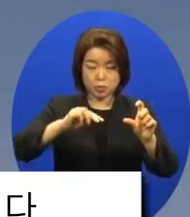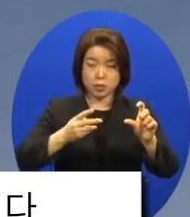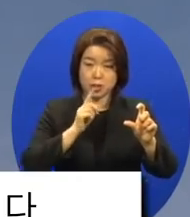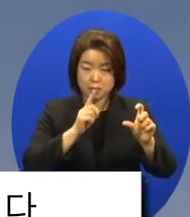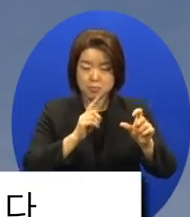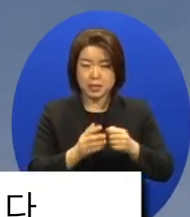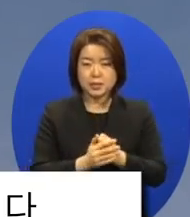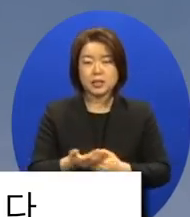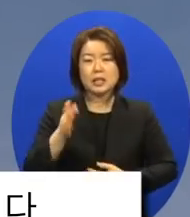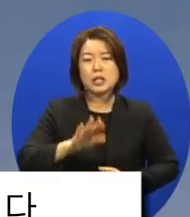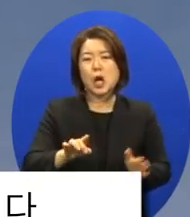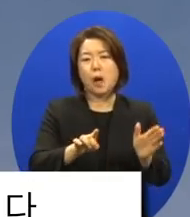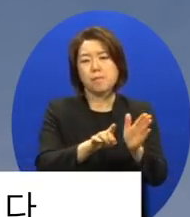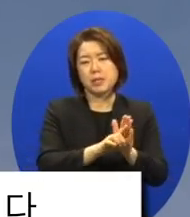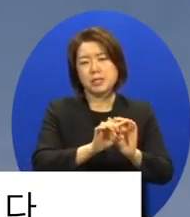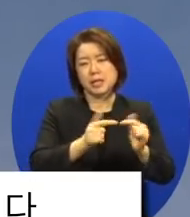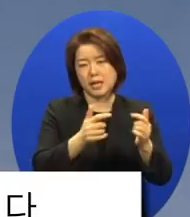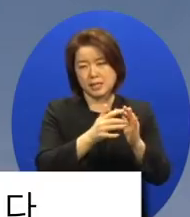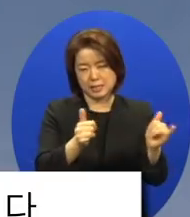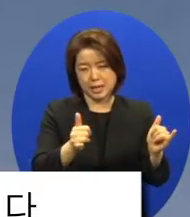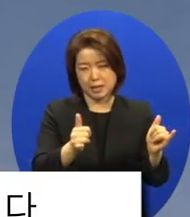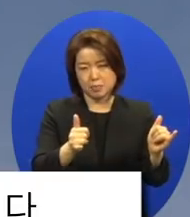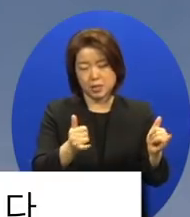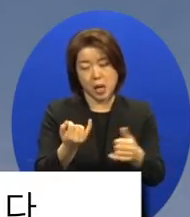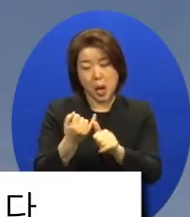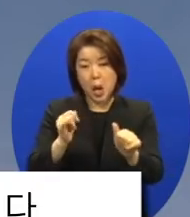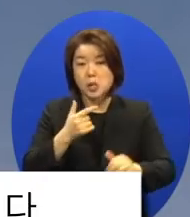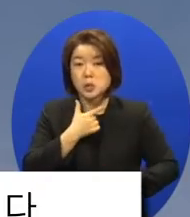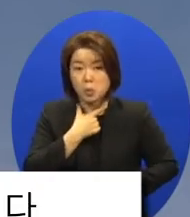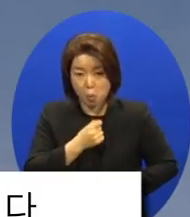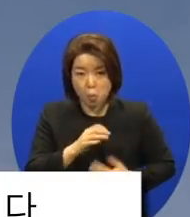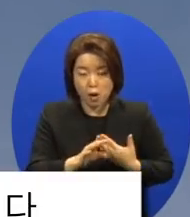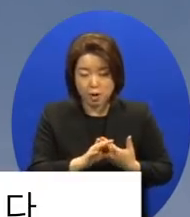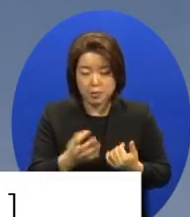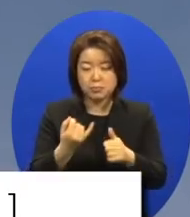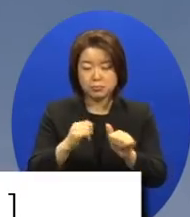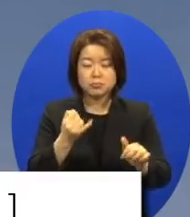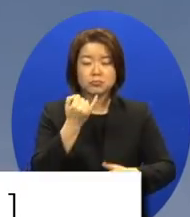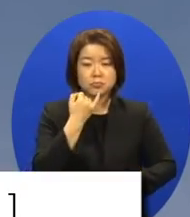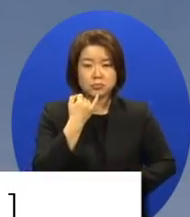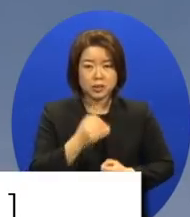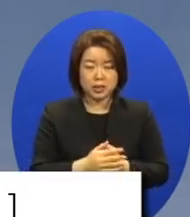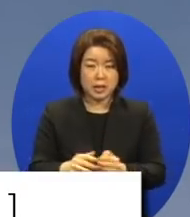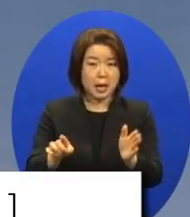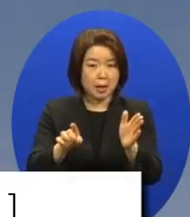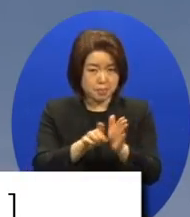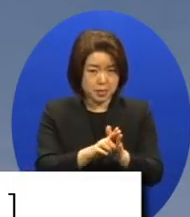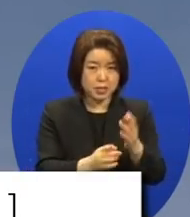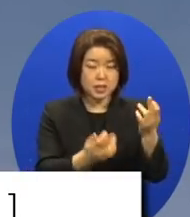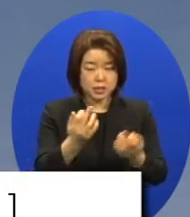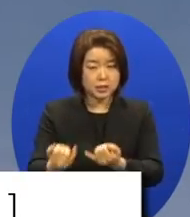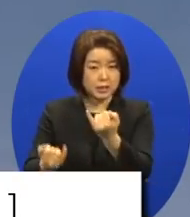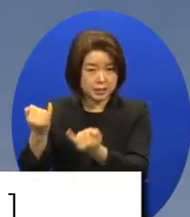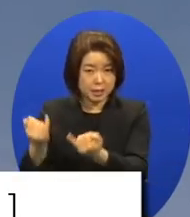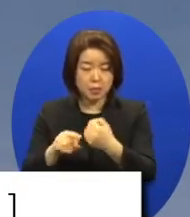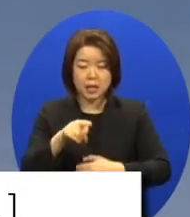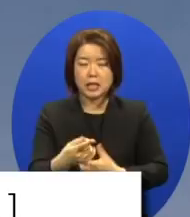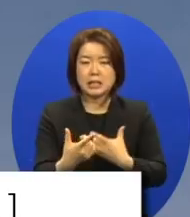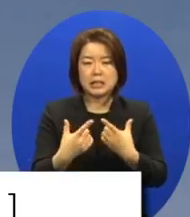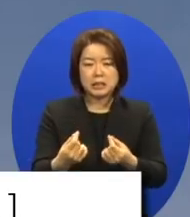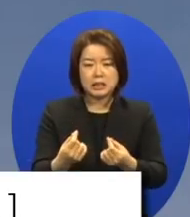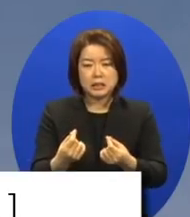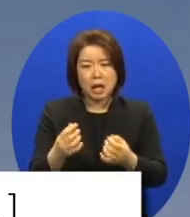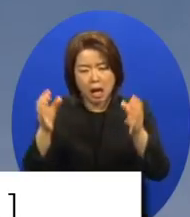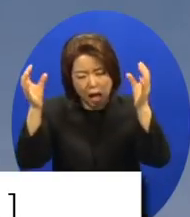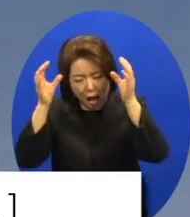믿지 않는 사람 쪽에서 헤어지려고 하면 헤어져도 됩니다 믿는 형제나 자매가 이런 일에 얽매일 것이